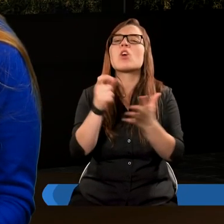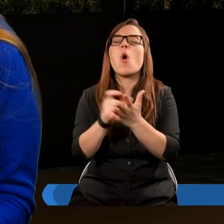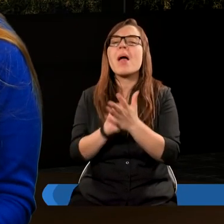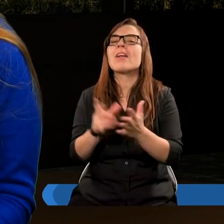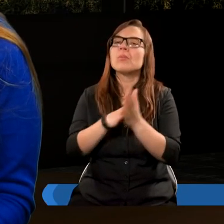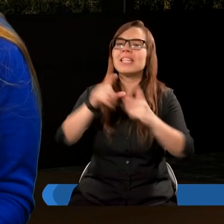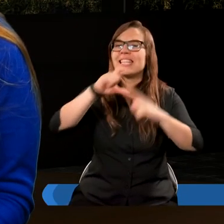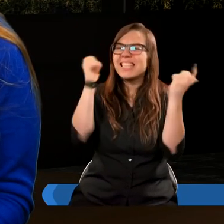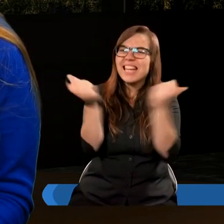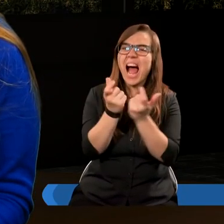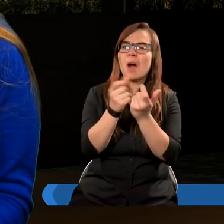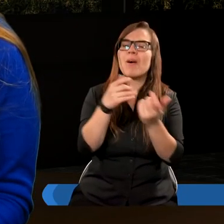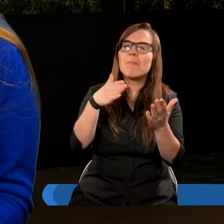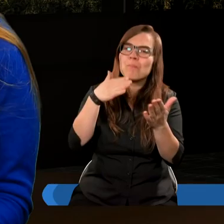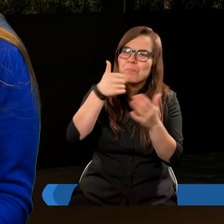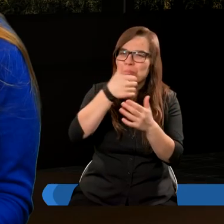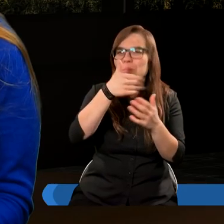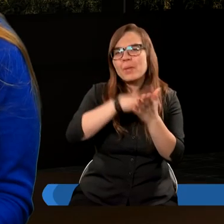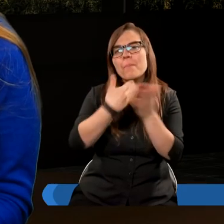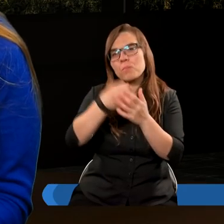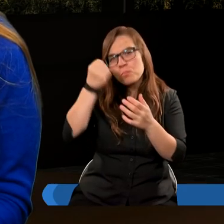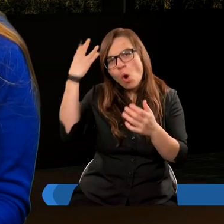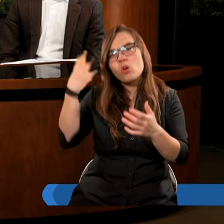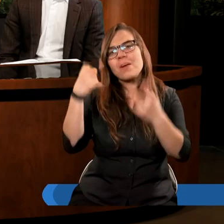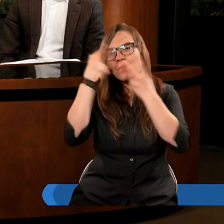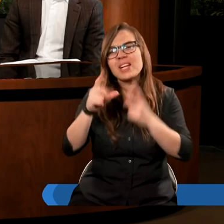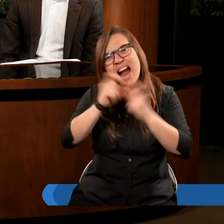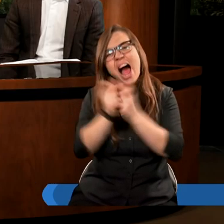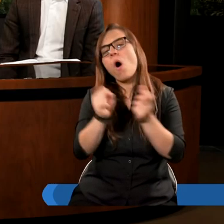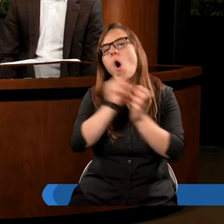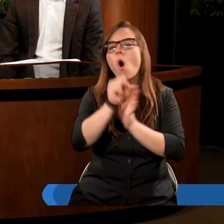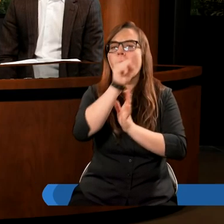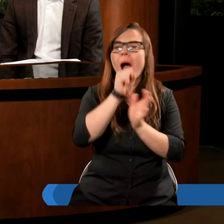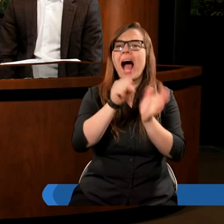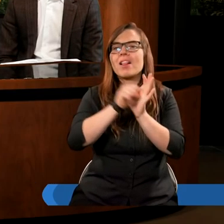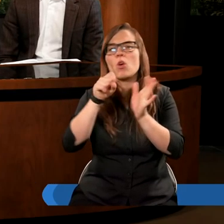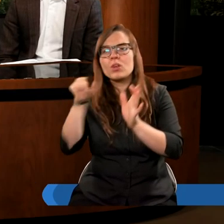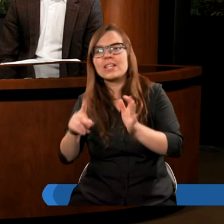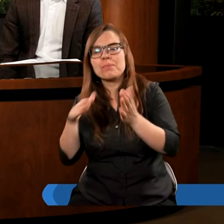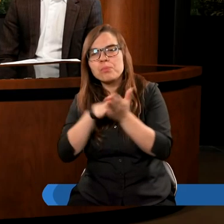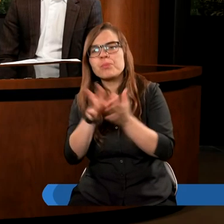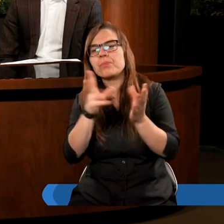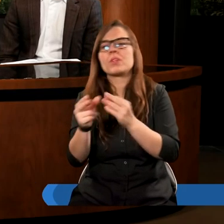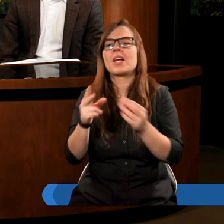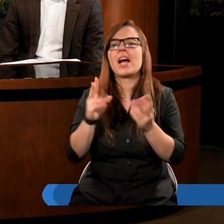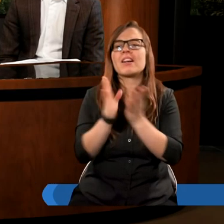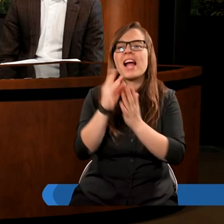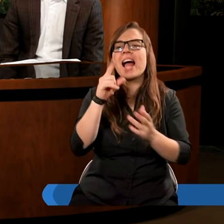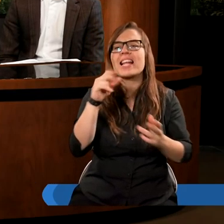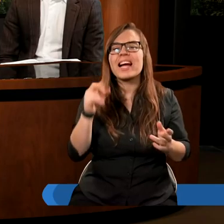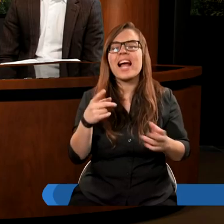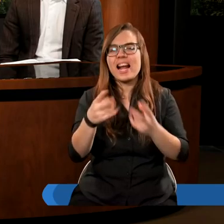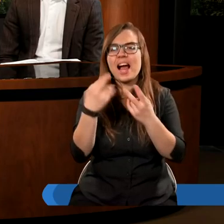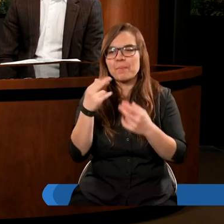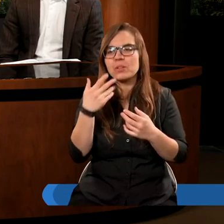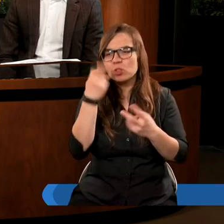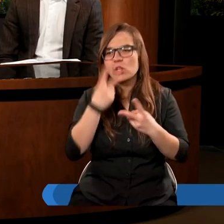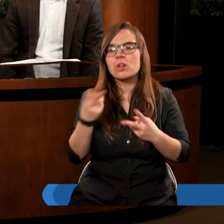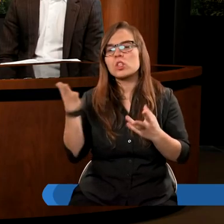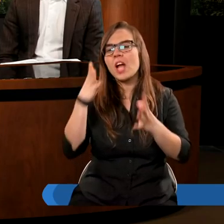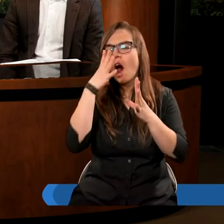historię, tylko na całość historii. Chociażby jak czyta się Księgę Ezechiela albo Księgę Ezeasza, gdzie